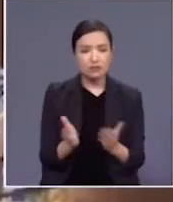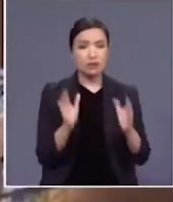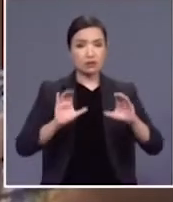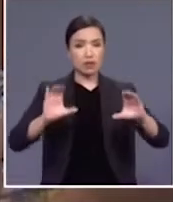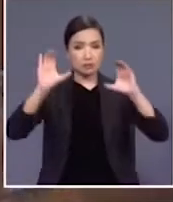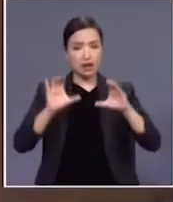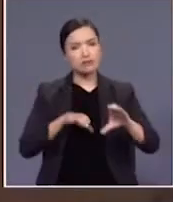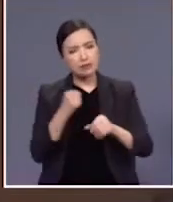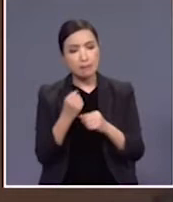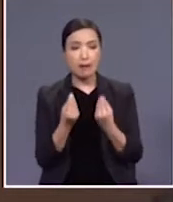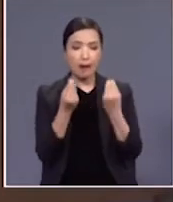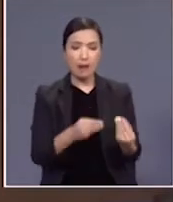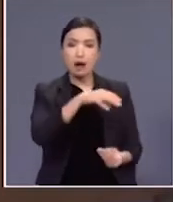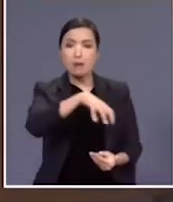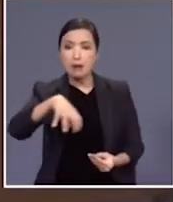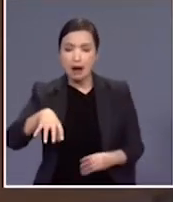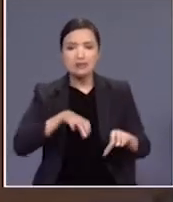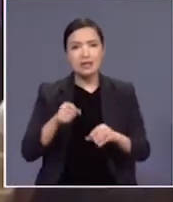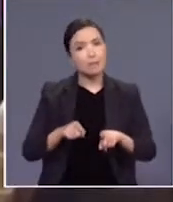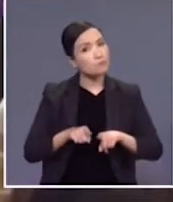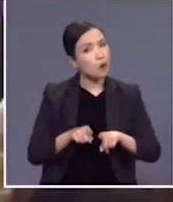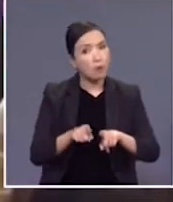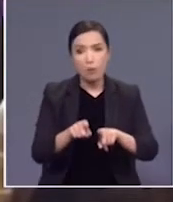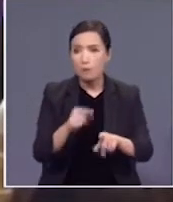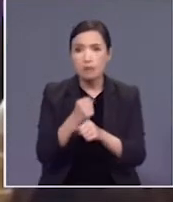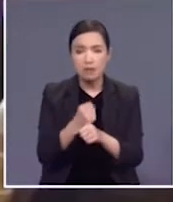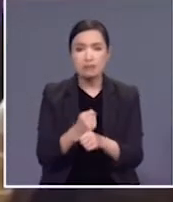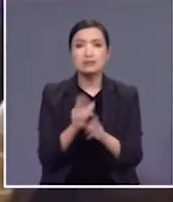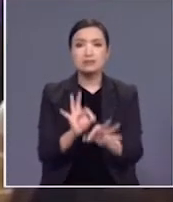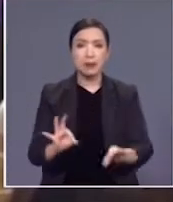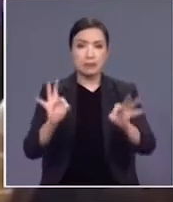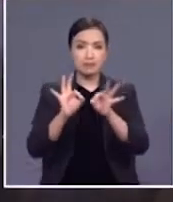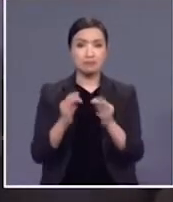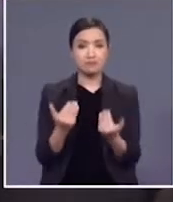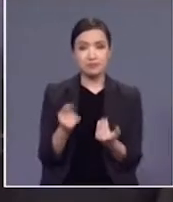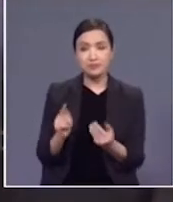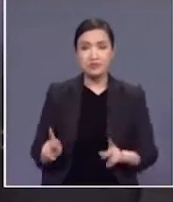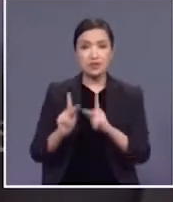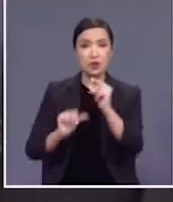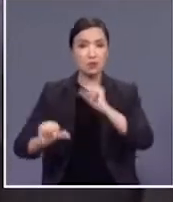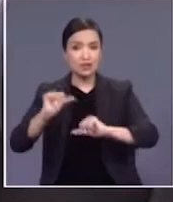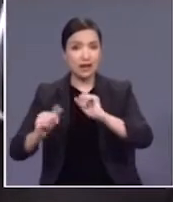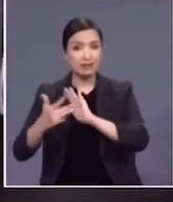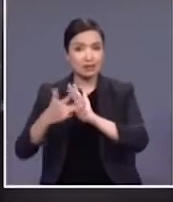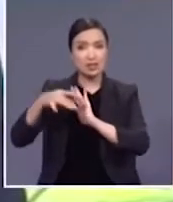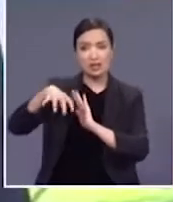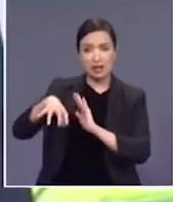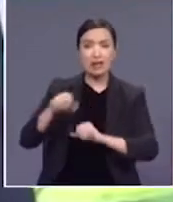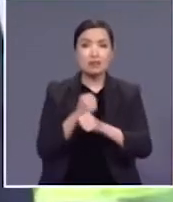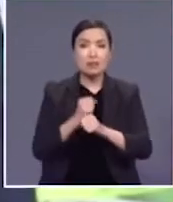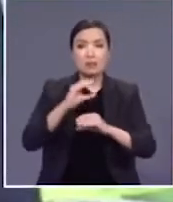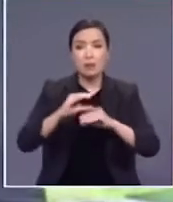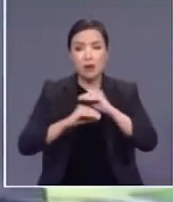ดำเนินการให้หลายส่วนงานดำเนินการไปพร้อมๆกันด้วยนะครับโดยเฉพาะอย่างยิ่งล่าสุดกระทรวงวิทยาศาสตร์และเทคโนโลยีก็ได้จัดทำโครง